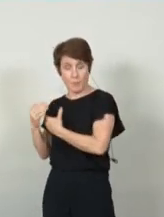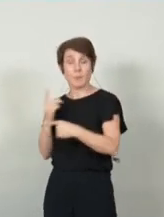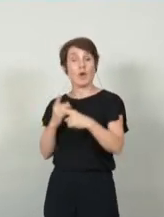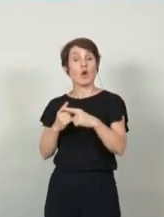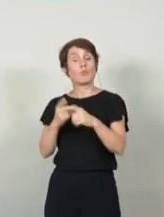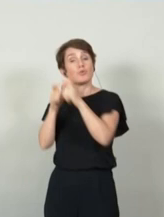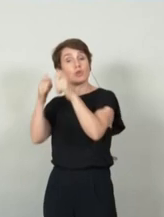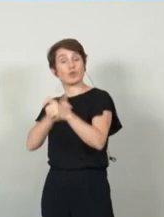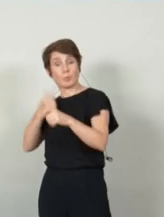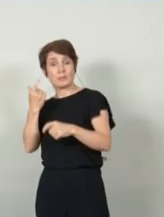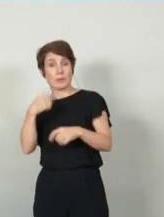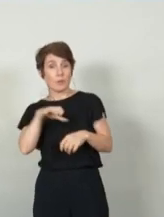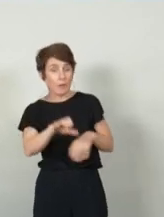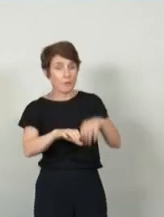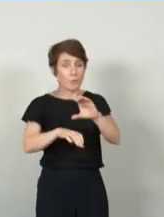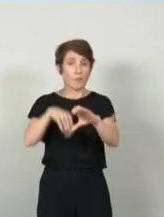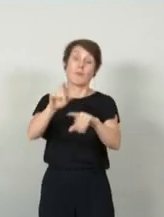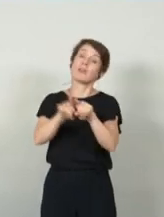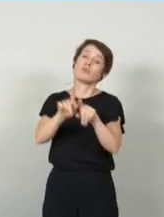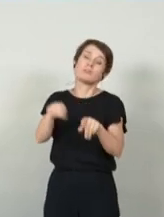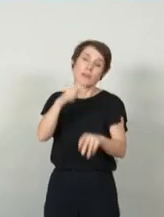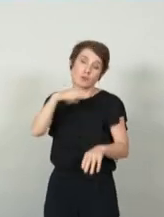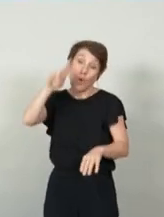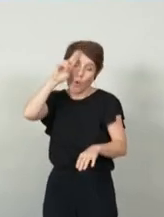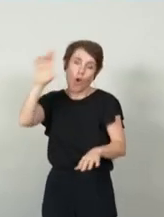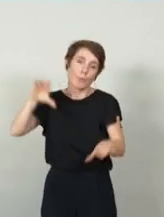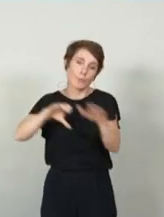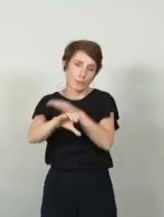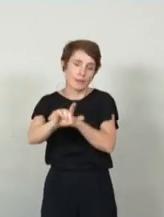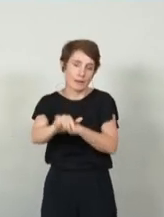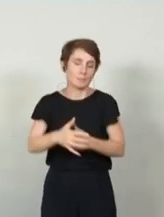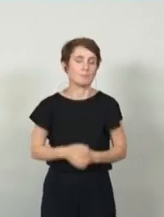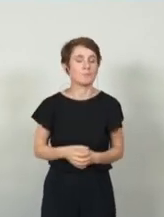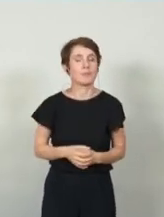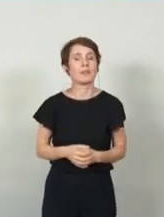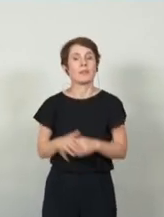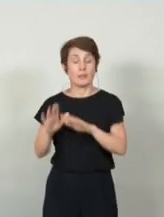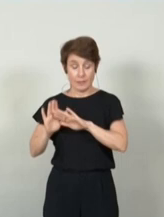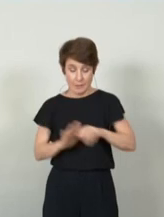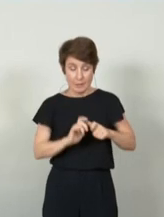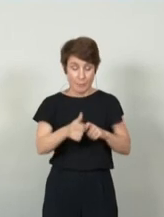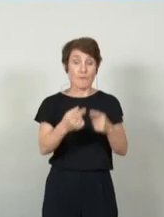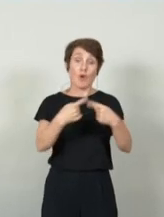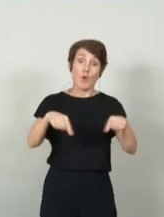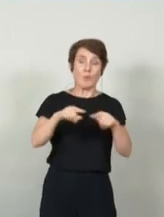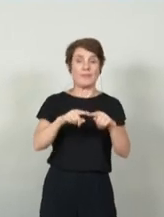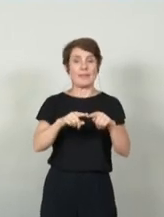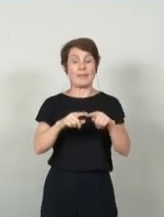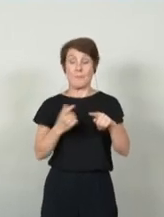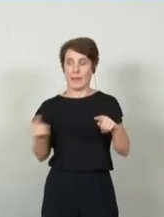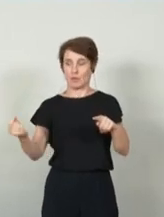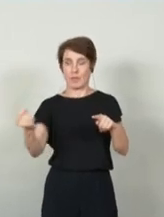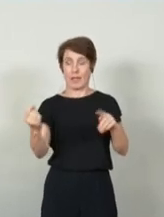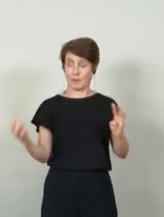et bien évidemment des apports de l'Europe et un comité des partenaires plusieurs comités des partenaires des